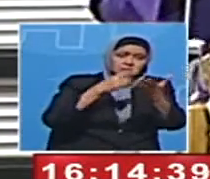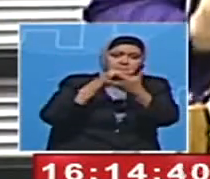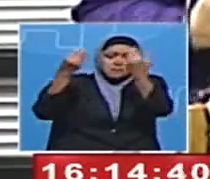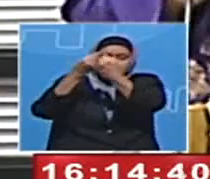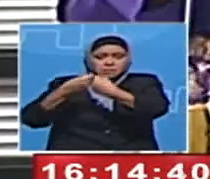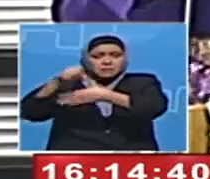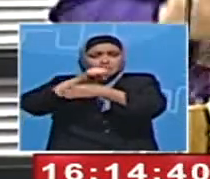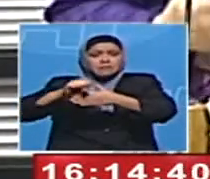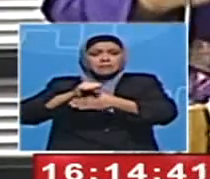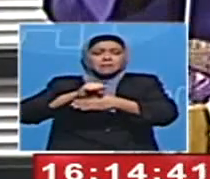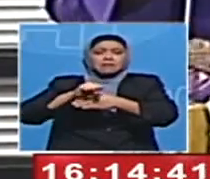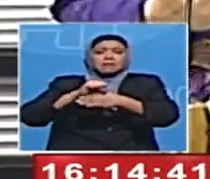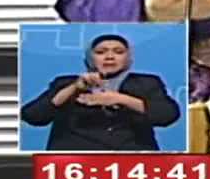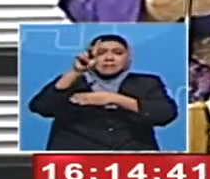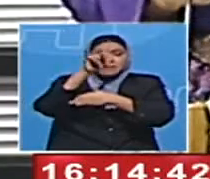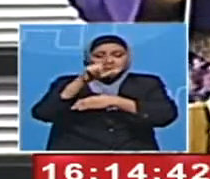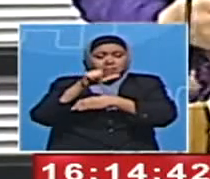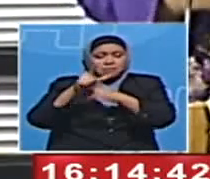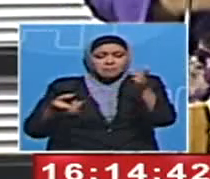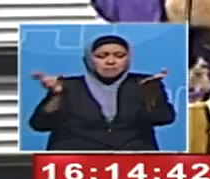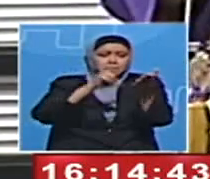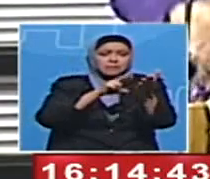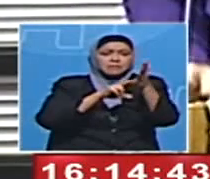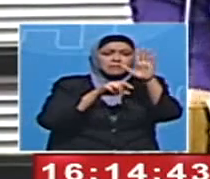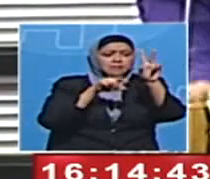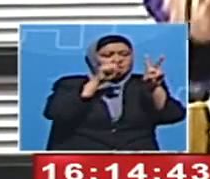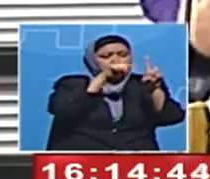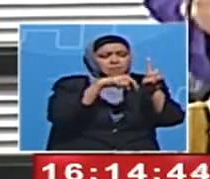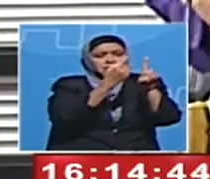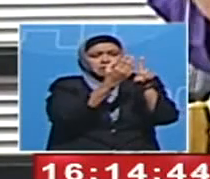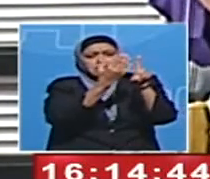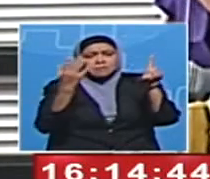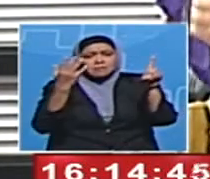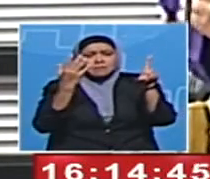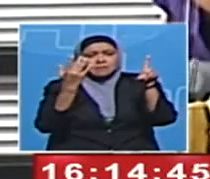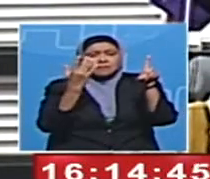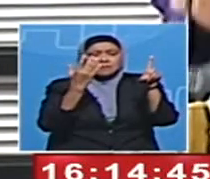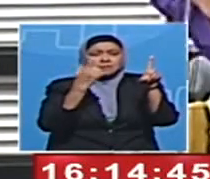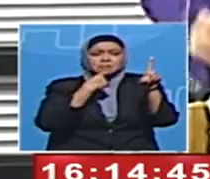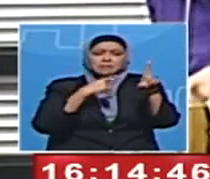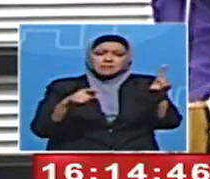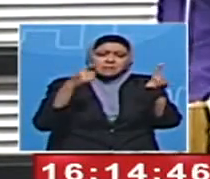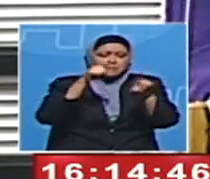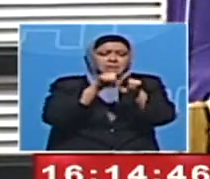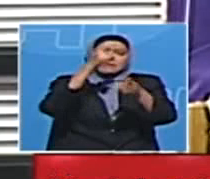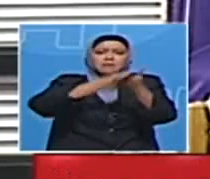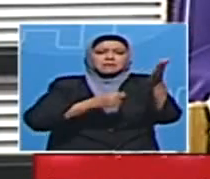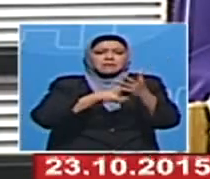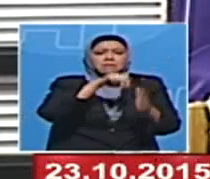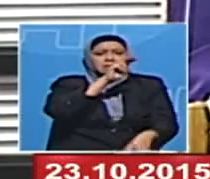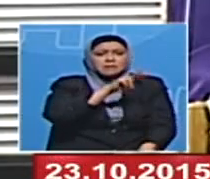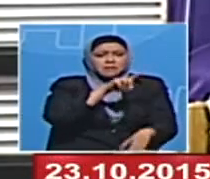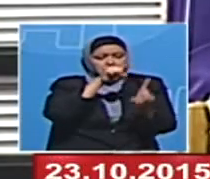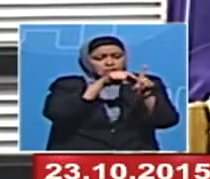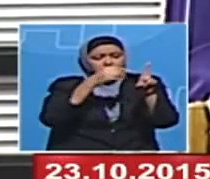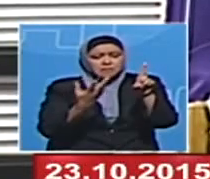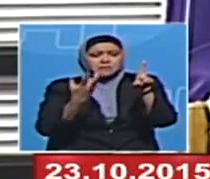mencatat r75 mata bersamaan nilai pasaran rm.675 trilion menjalang penutup